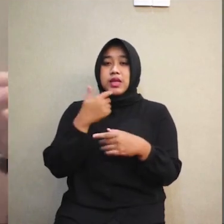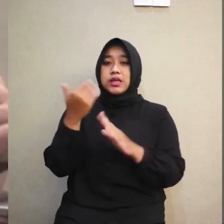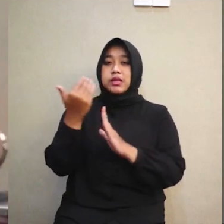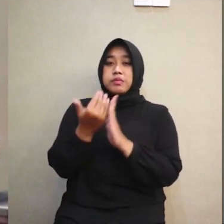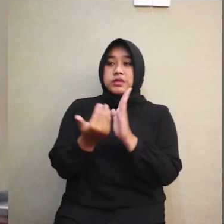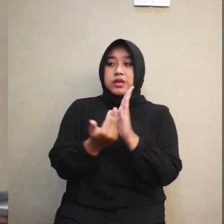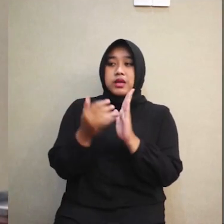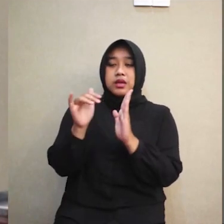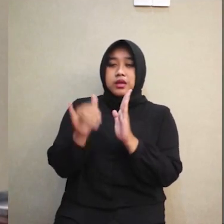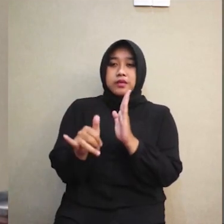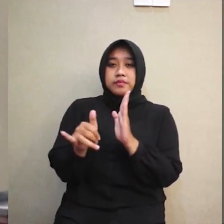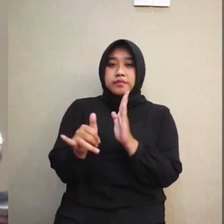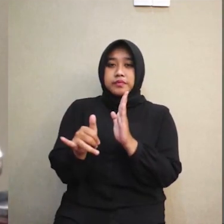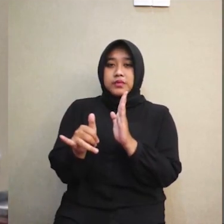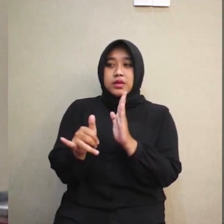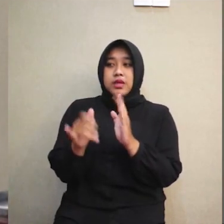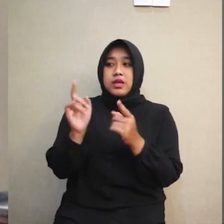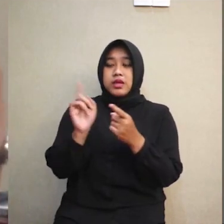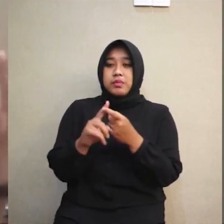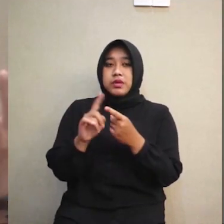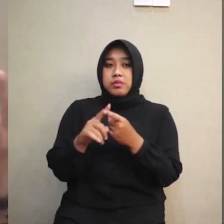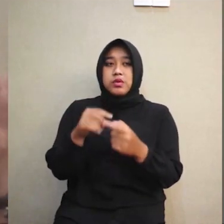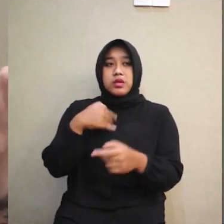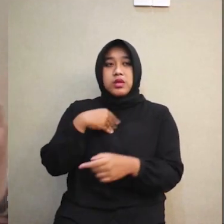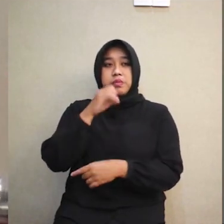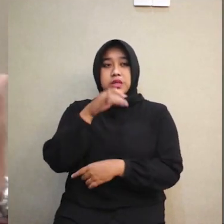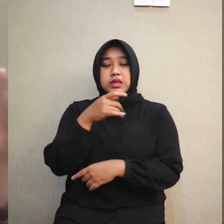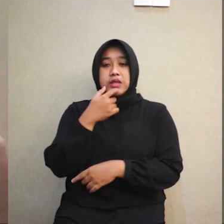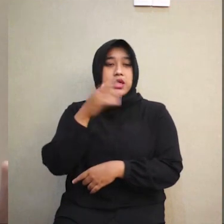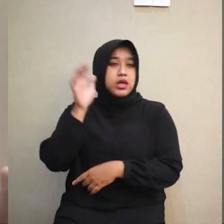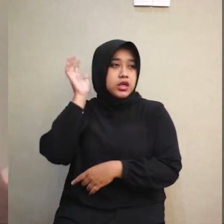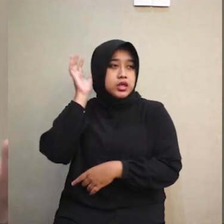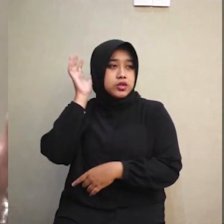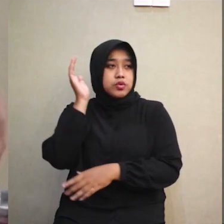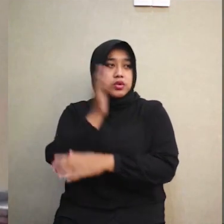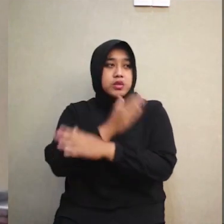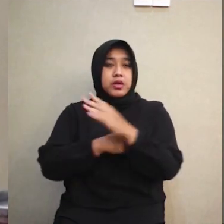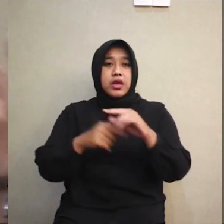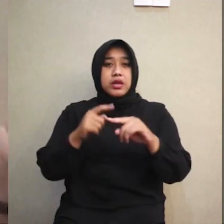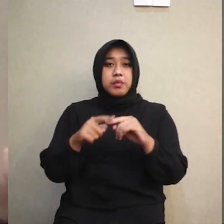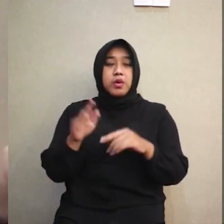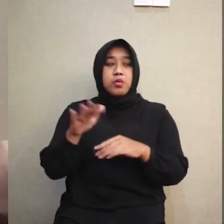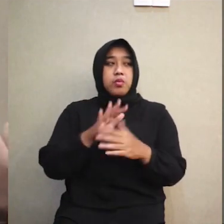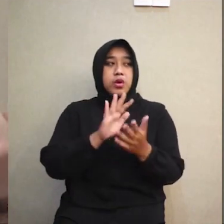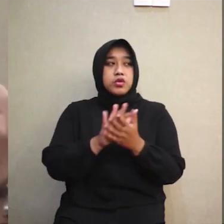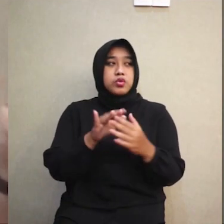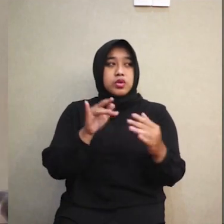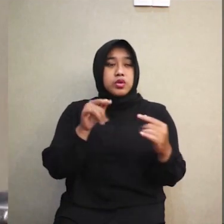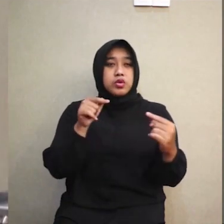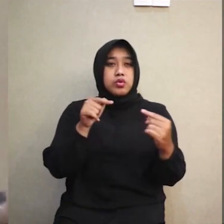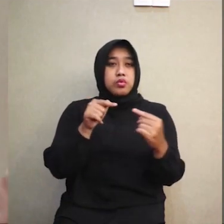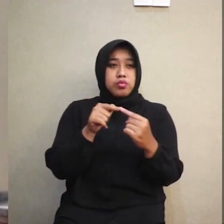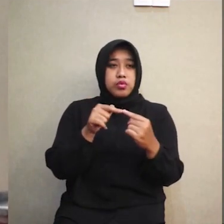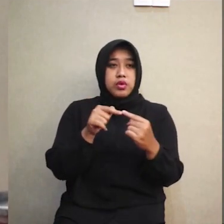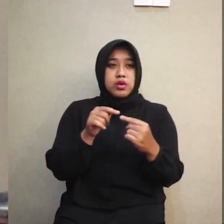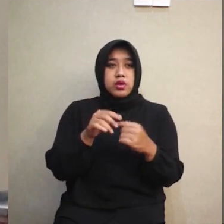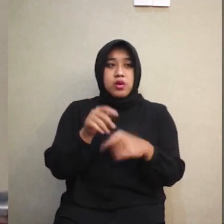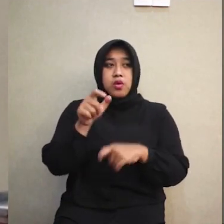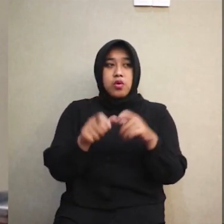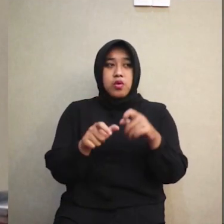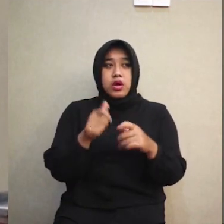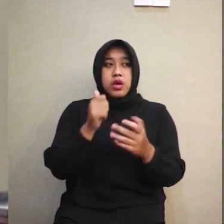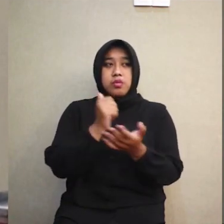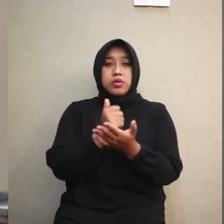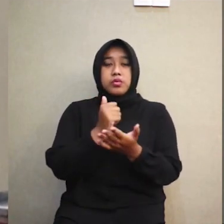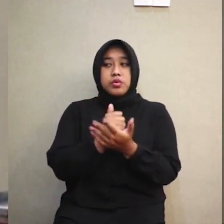gitu memang benar mereka udah bicara tentang isu disabilitas tapi mereka belum Connect to the people gitu ke orang-orang yang